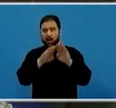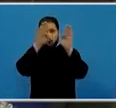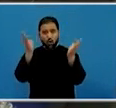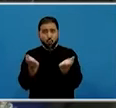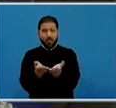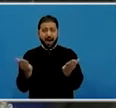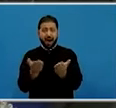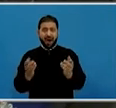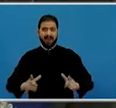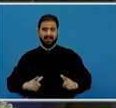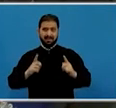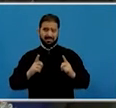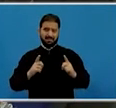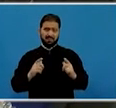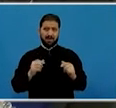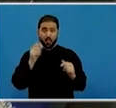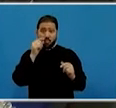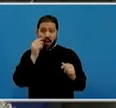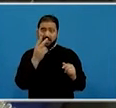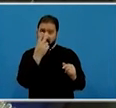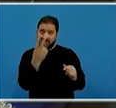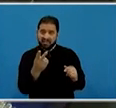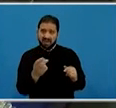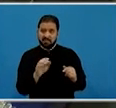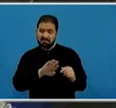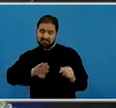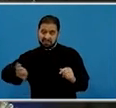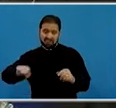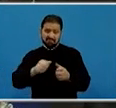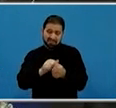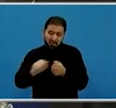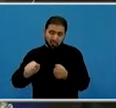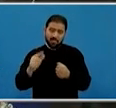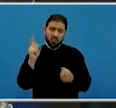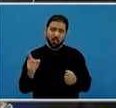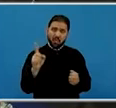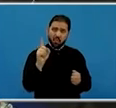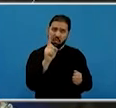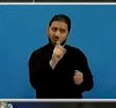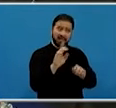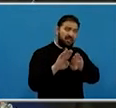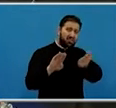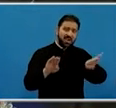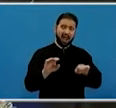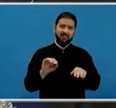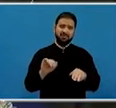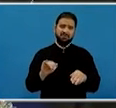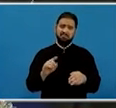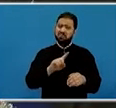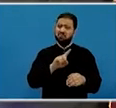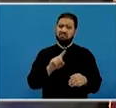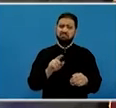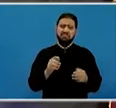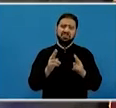care oamenii se individualizează foarte mult și se rup unii de ceilalți și aleargă înainte doar pentru îndeplinirea